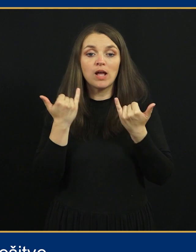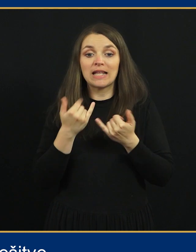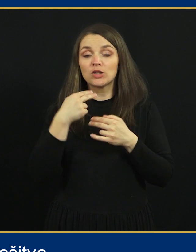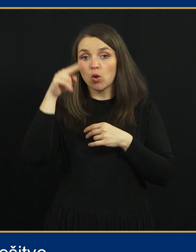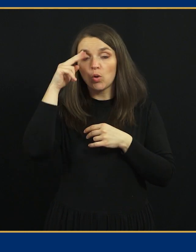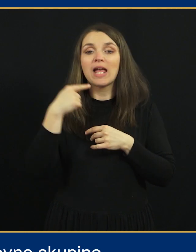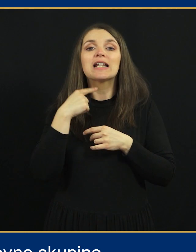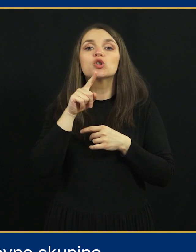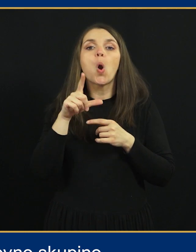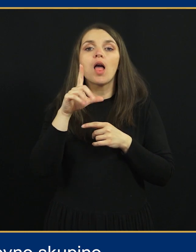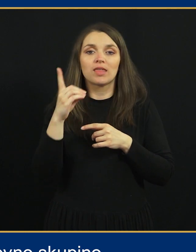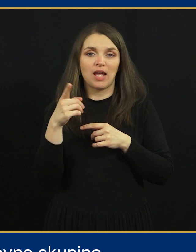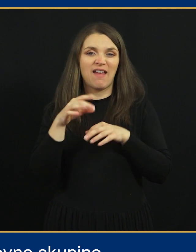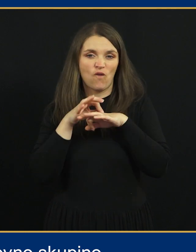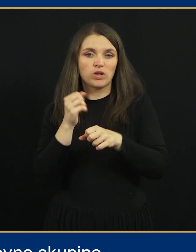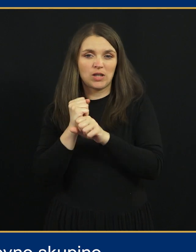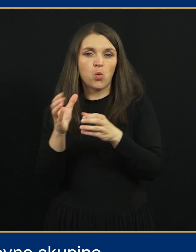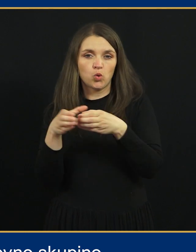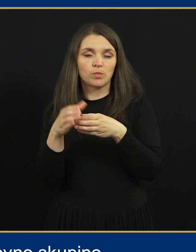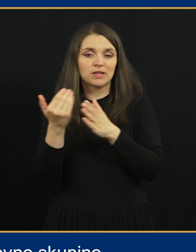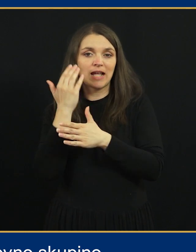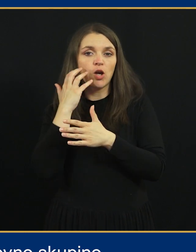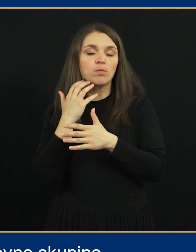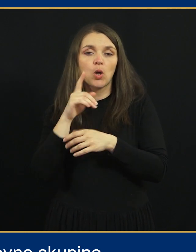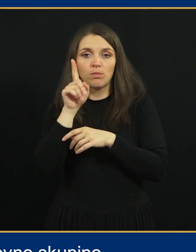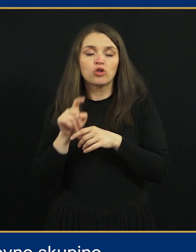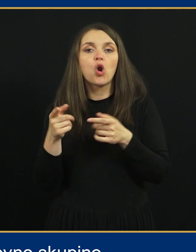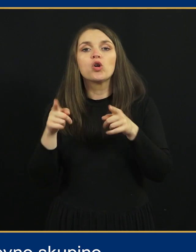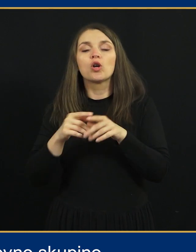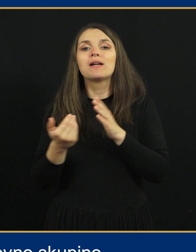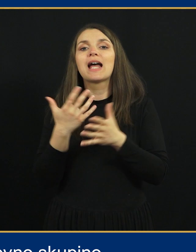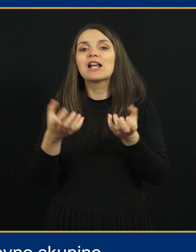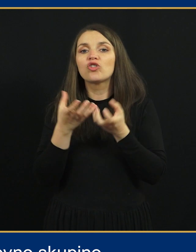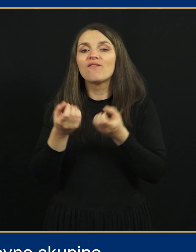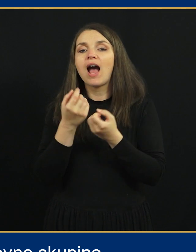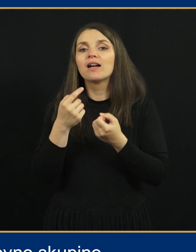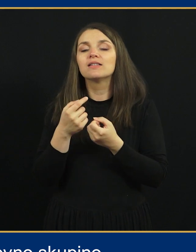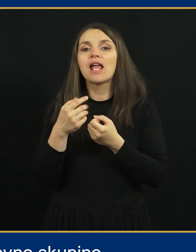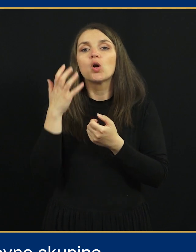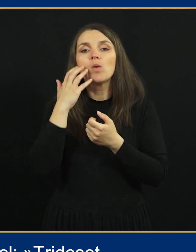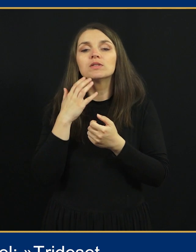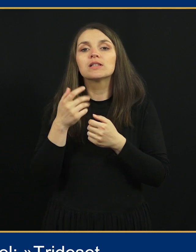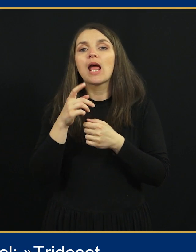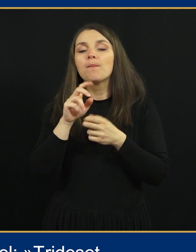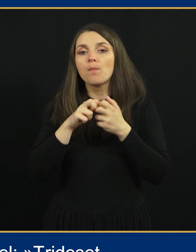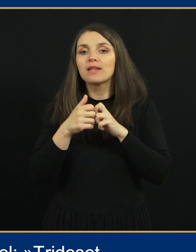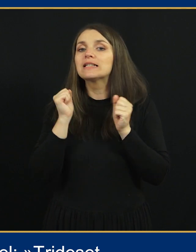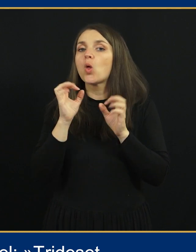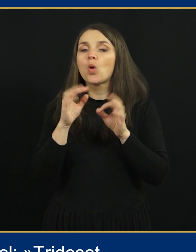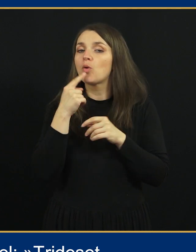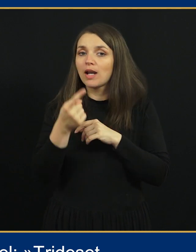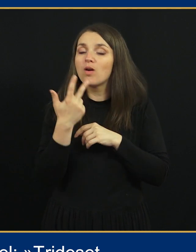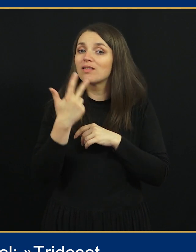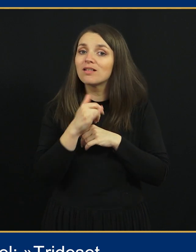seveda ni bilo. Danes je gospod Grizold, ki vodi delovno skupino za romska vprašanja oziroma za reševanje romske problematike, zelo